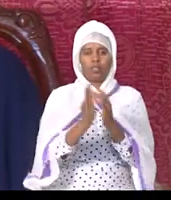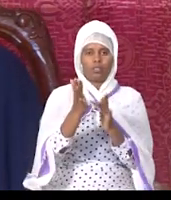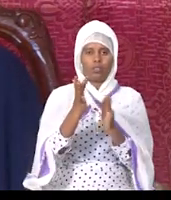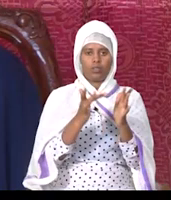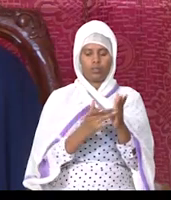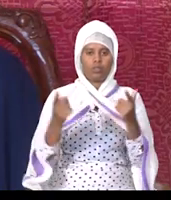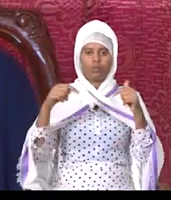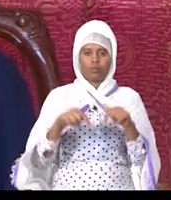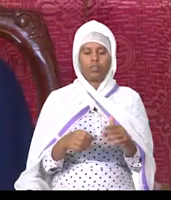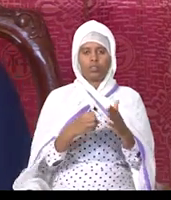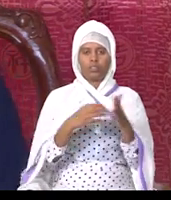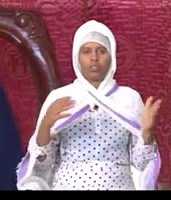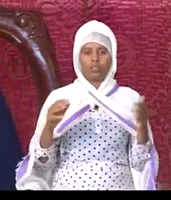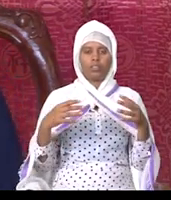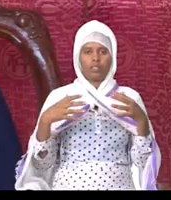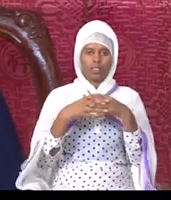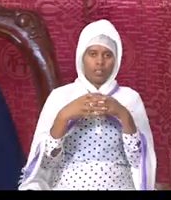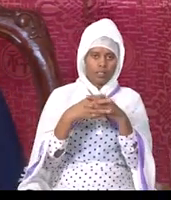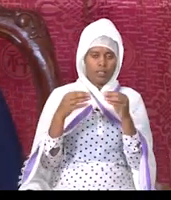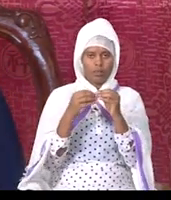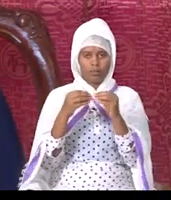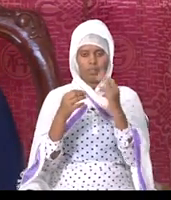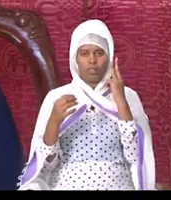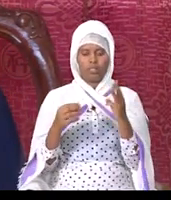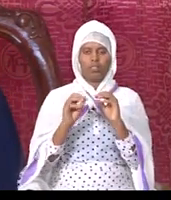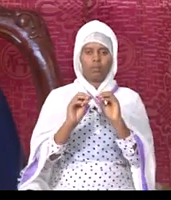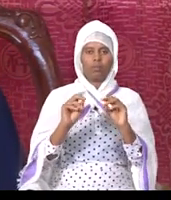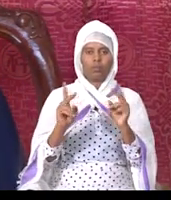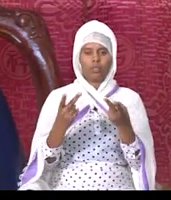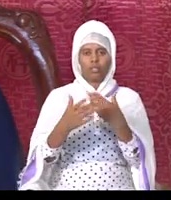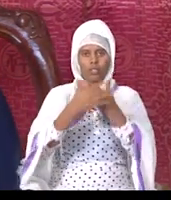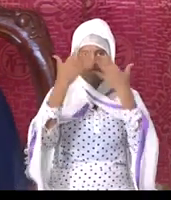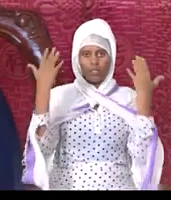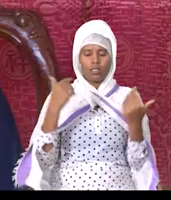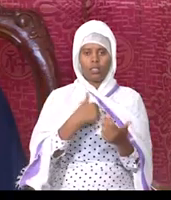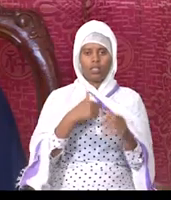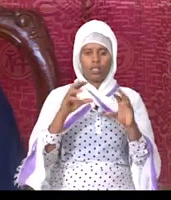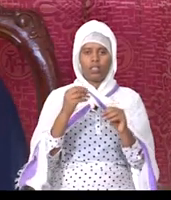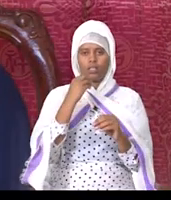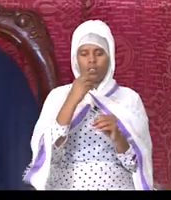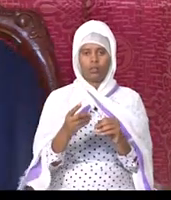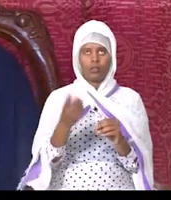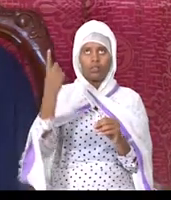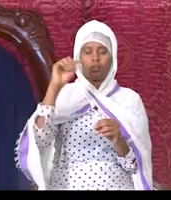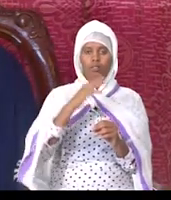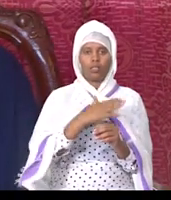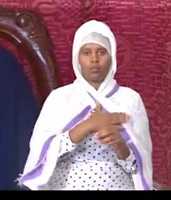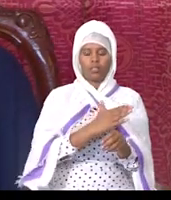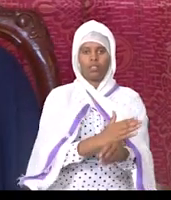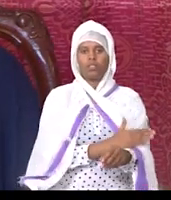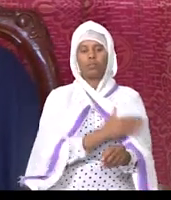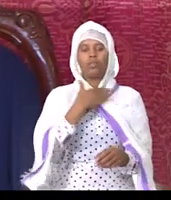መድሓይናን ኢየሱስ ክርስቶስ ወረደ ስለዚ ናይ ሓድነትን ሰለስትነትን መምህር ወይ ከዓ ገላፂ ኣነ እየ ኢሉ ማለት እዩ